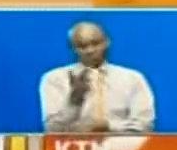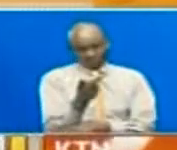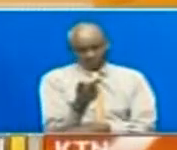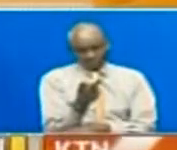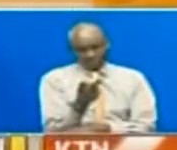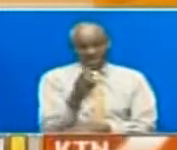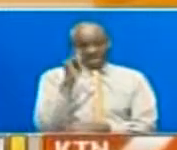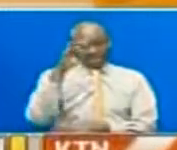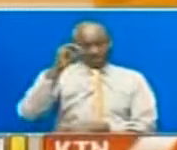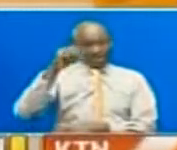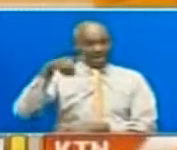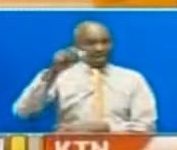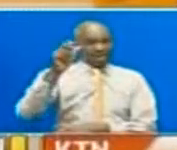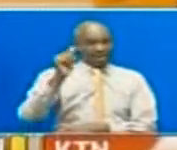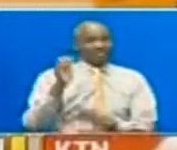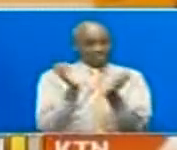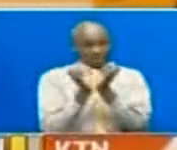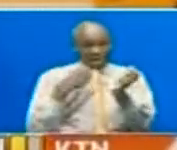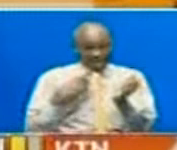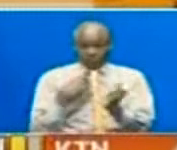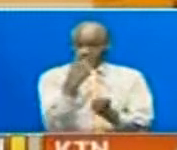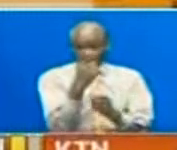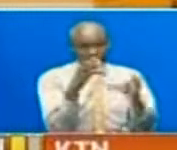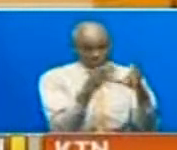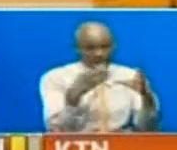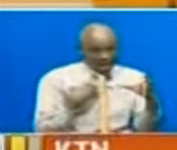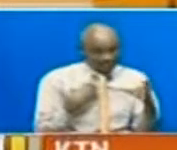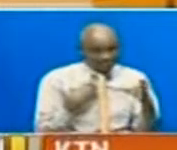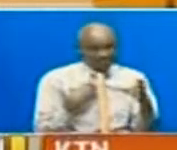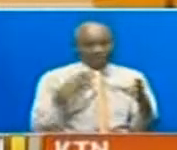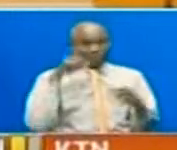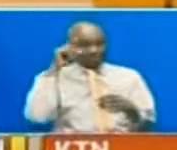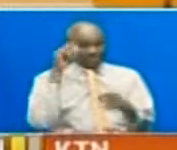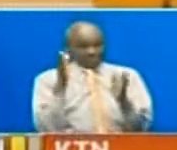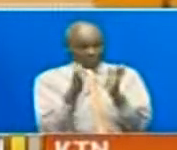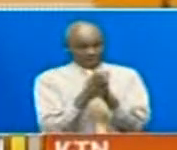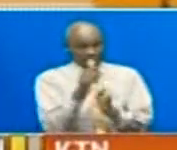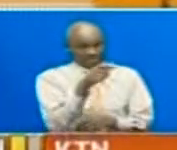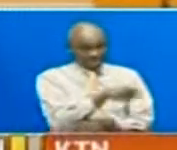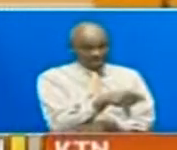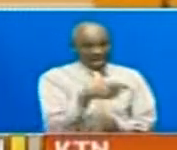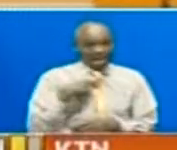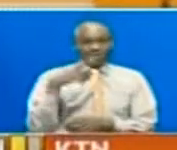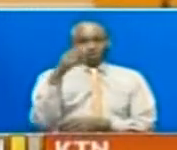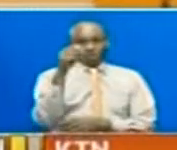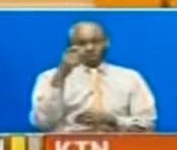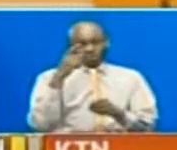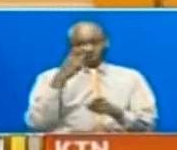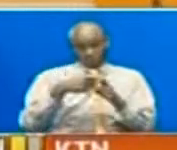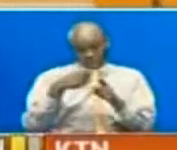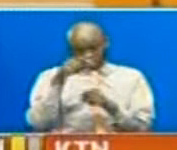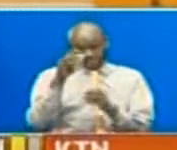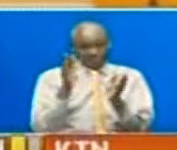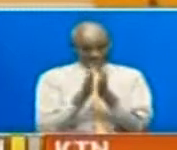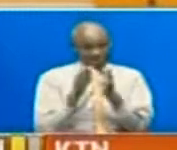Impala utaandaa mechi tatu, ya kwanza ikiwa ni Resolution Impala Saracens dhidi ya Mombasa RFC, kisha Total Nondis wachuana na mabingwa watetezi Top